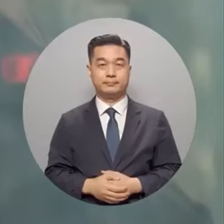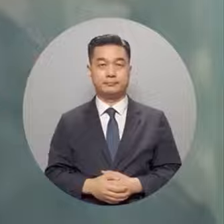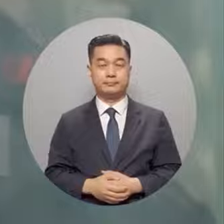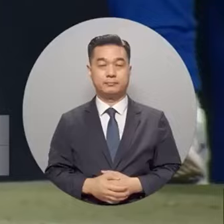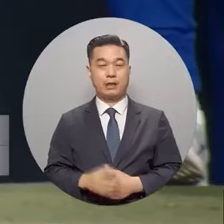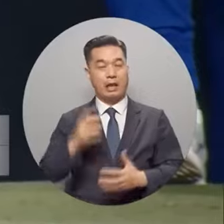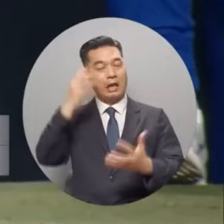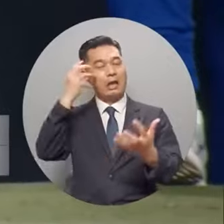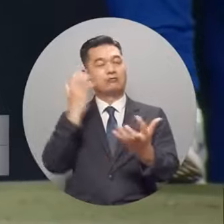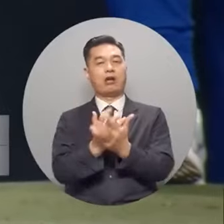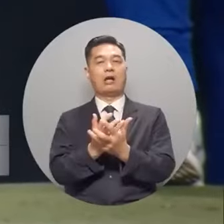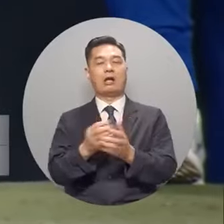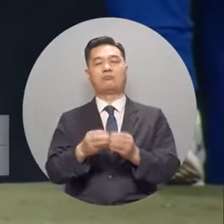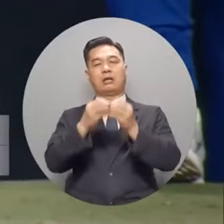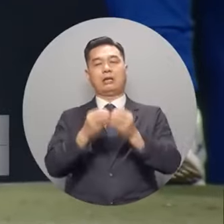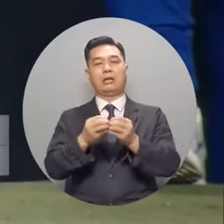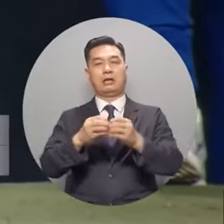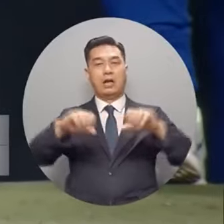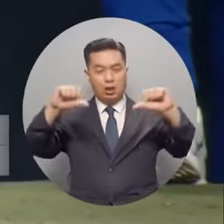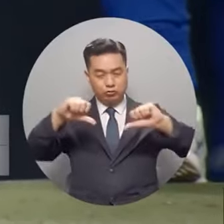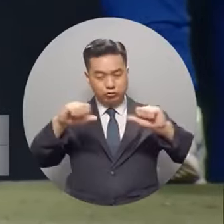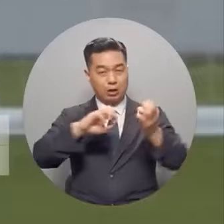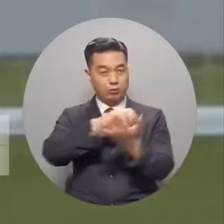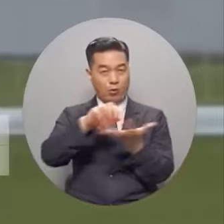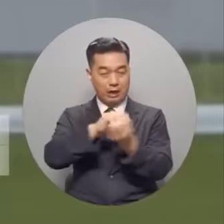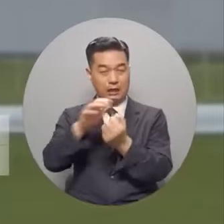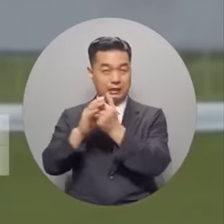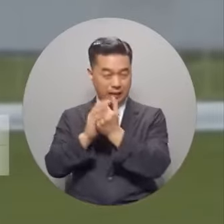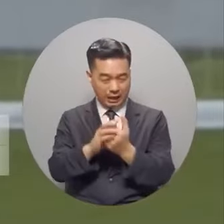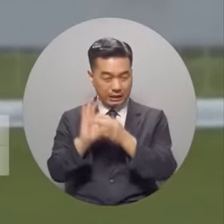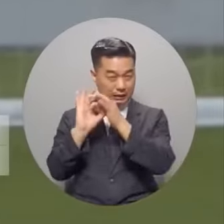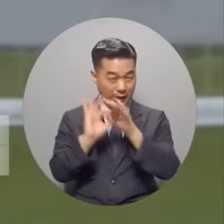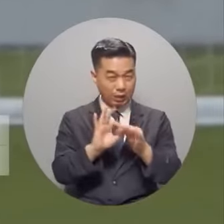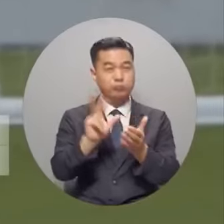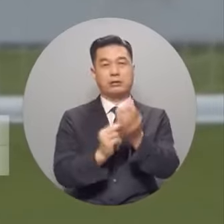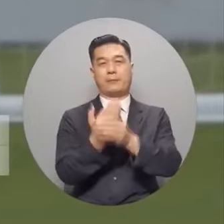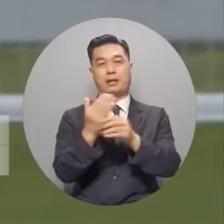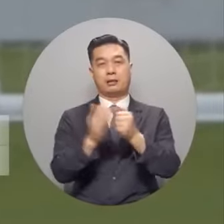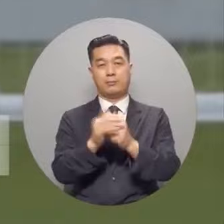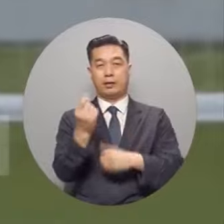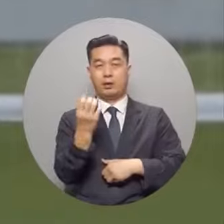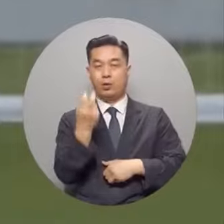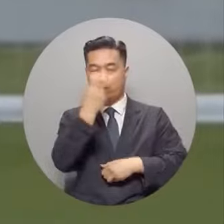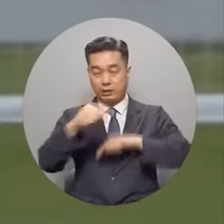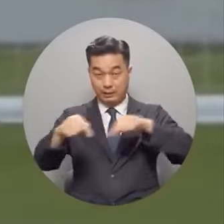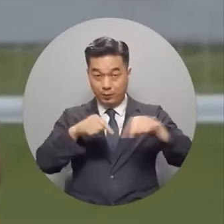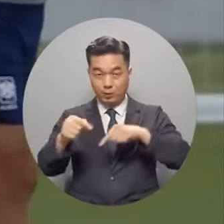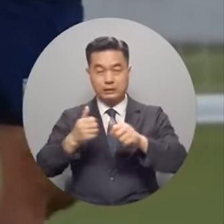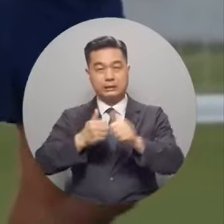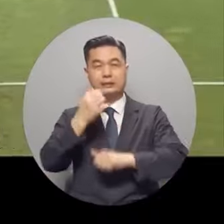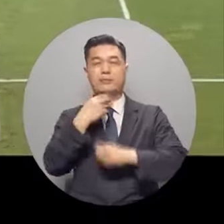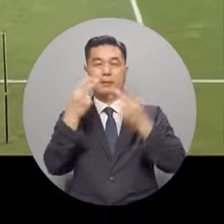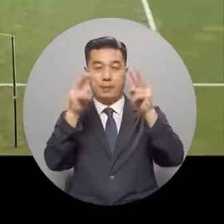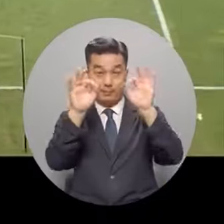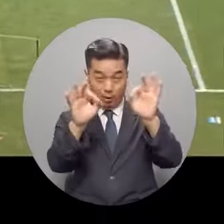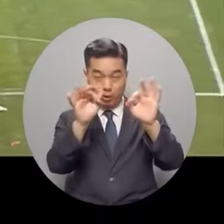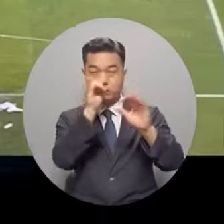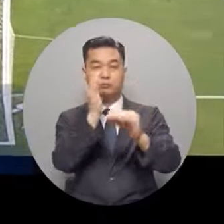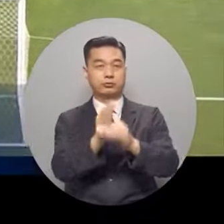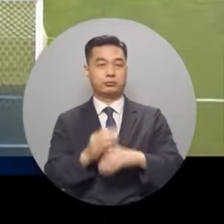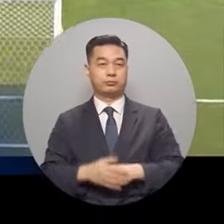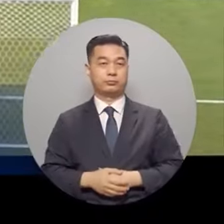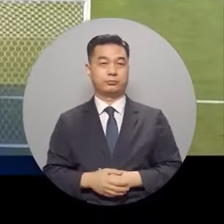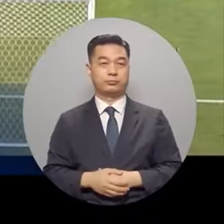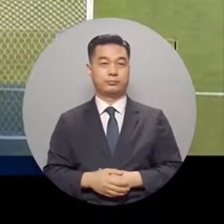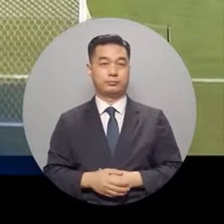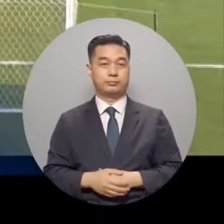충격적인 무승부에 야유 논란까지 잡음이 계속된 가운데 홍명보 감독은 승리만 바라보고 있습니다. 어웨이